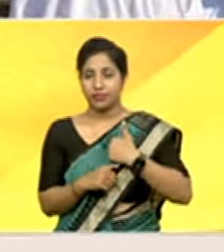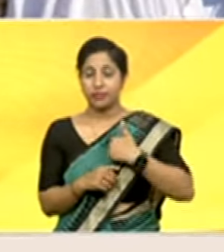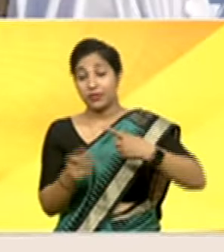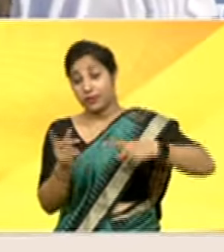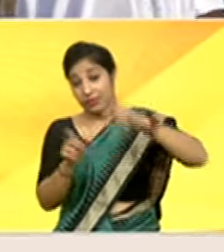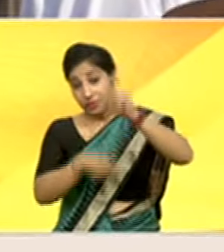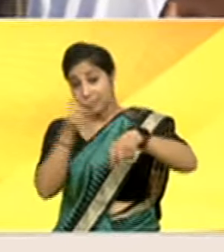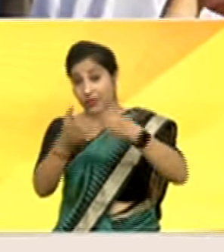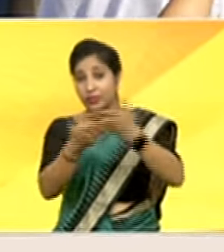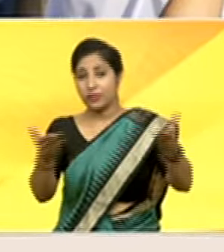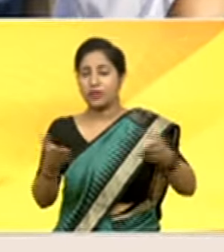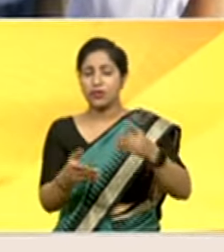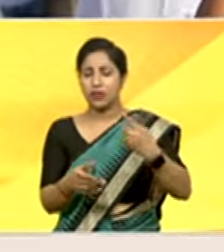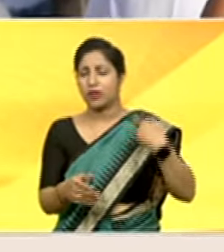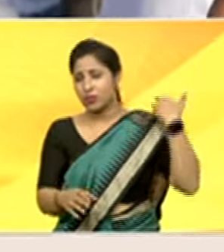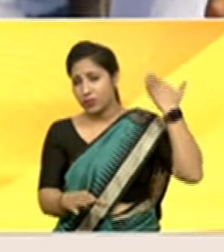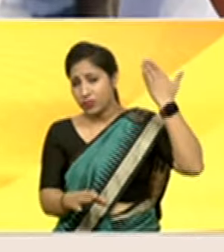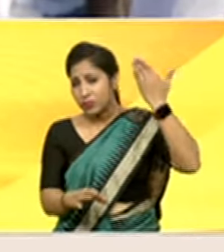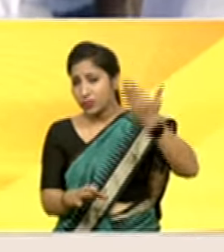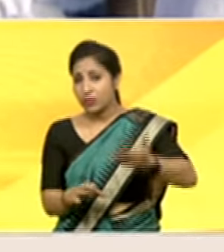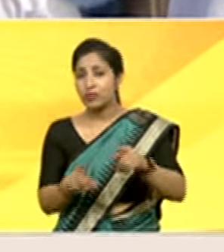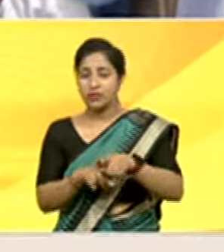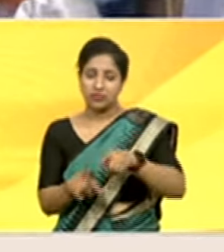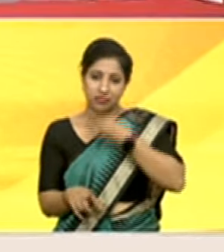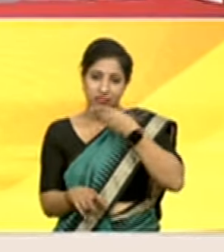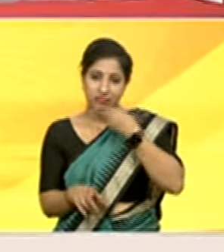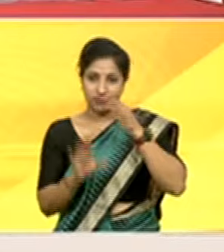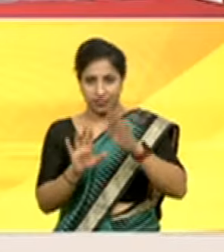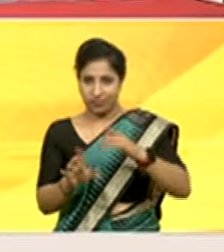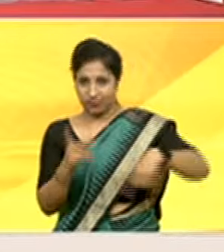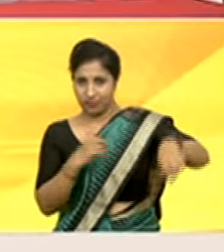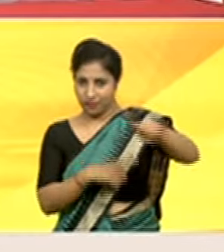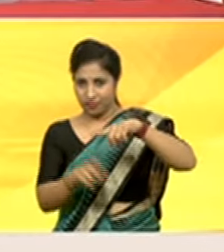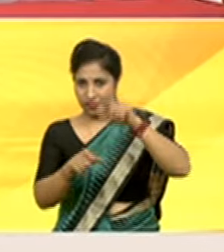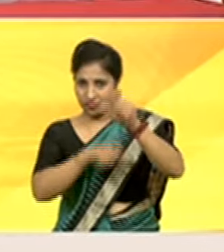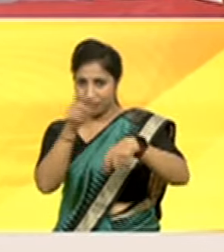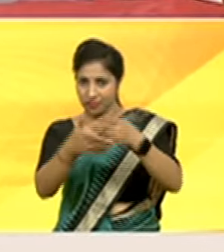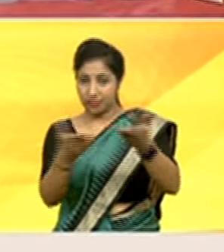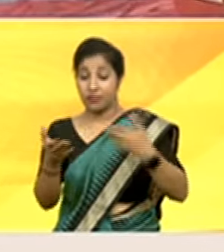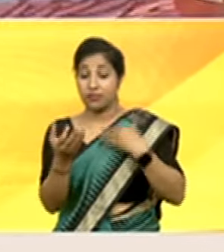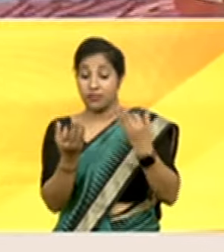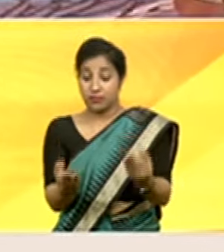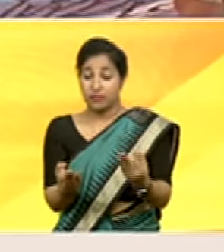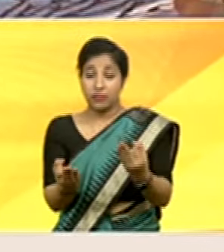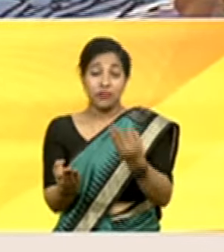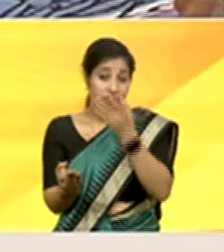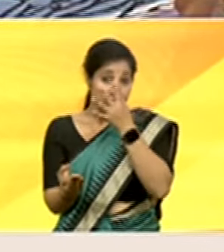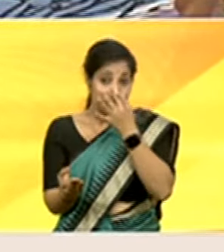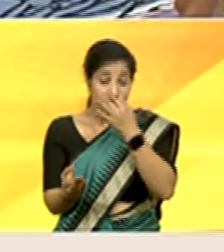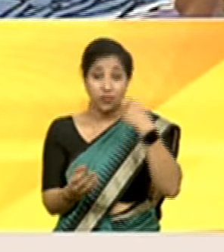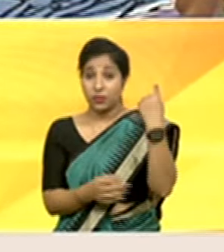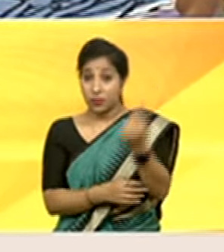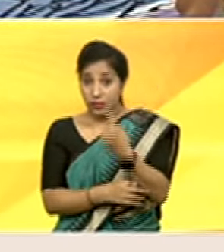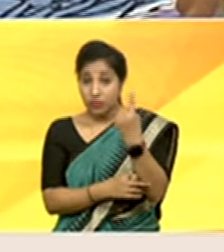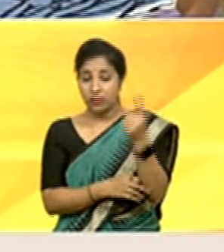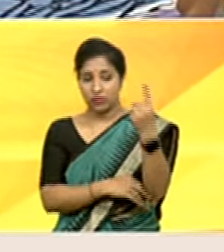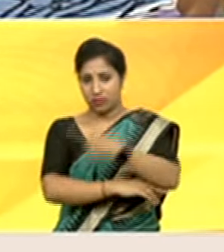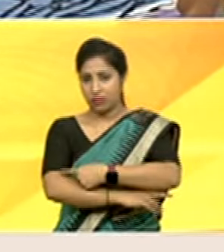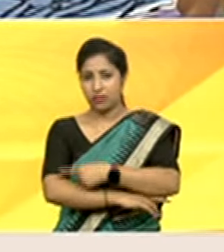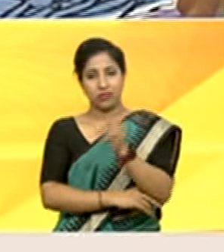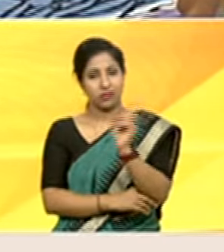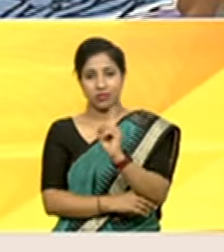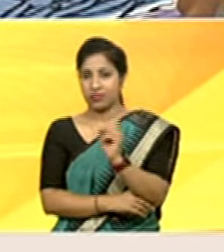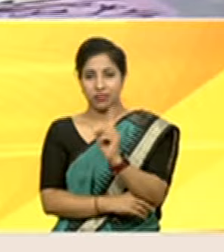आपसे एक पुराना आगरवी रहा है। हमें योग को केवल एक दिन का